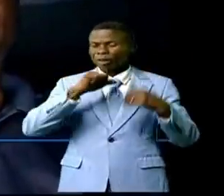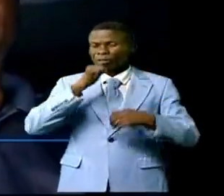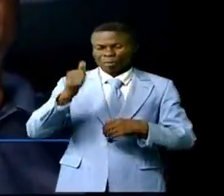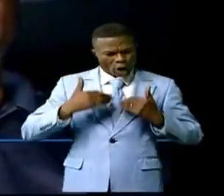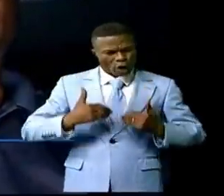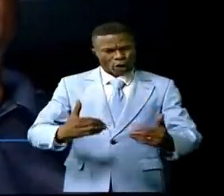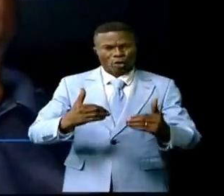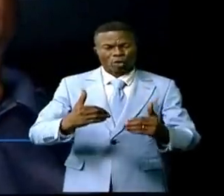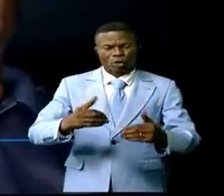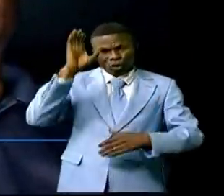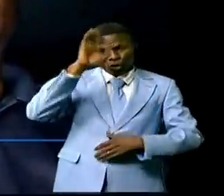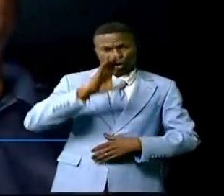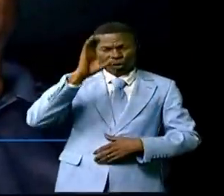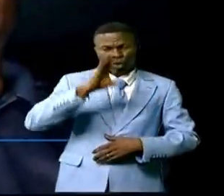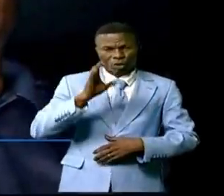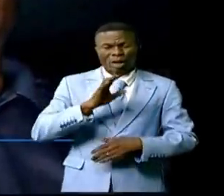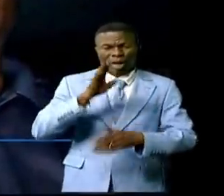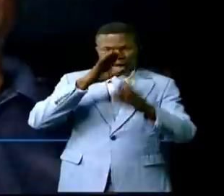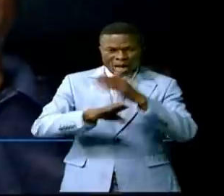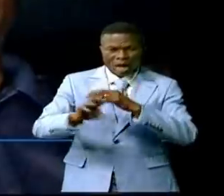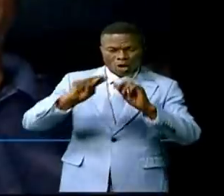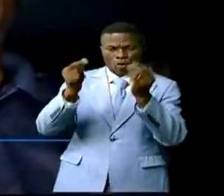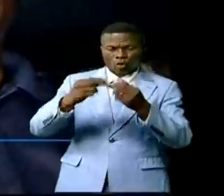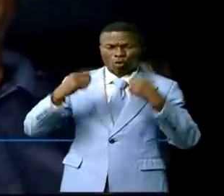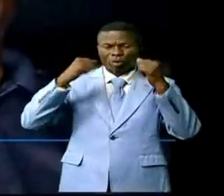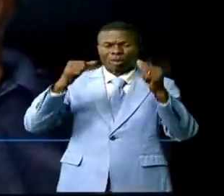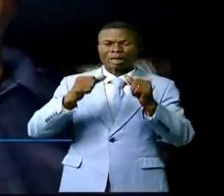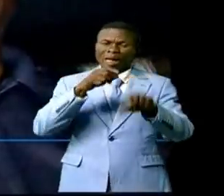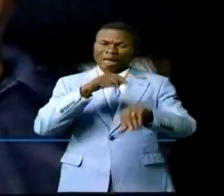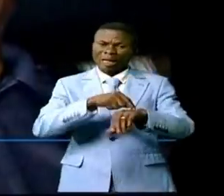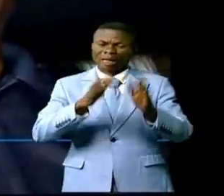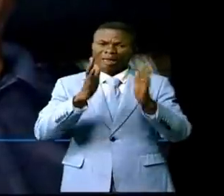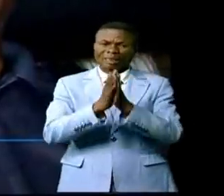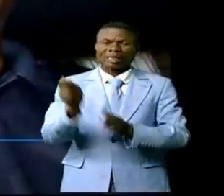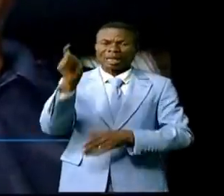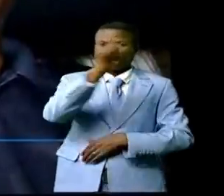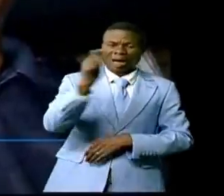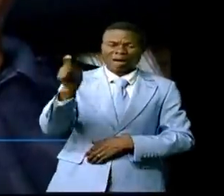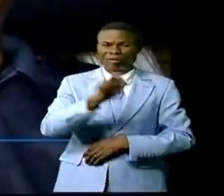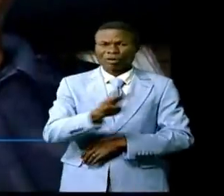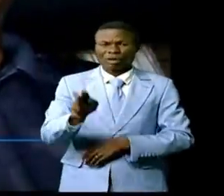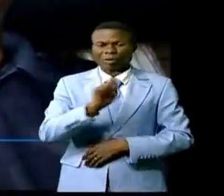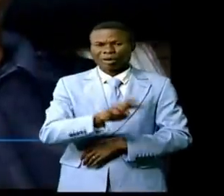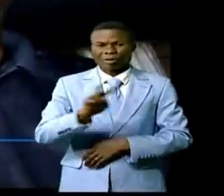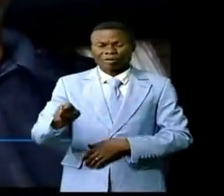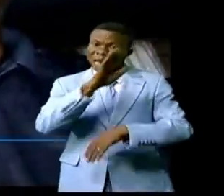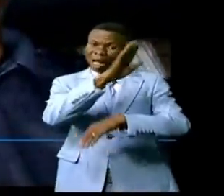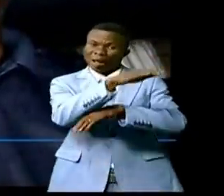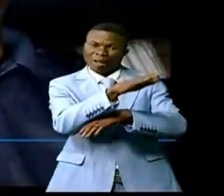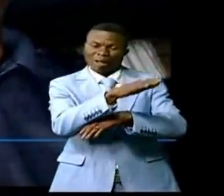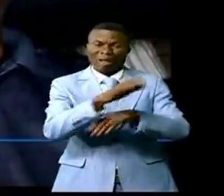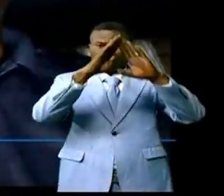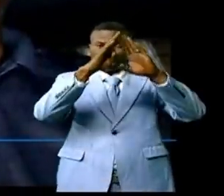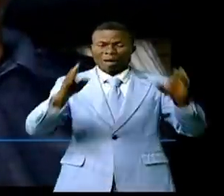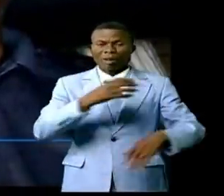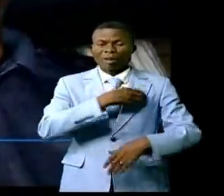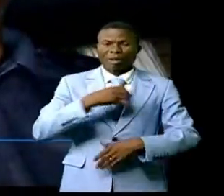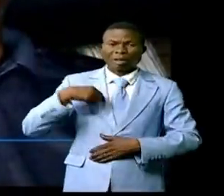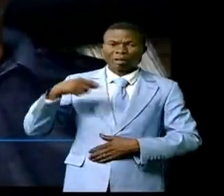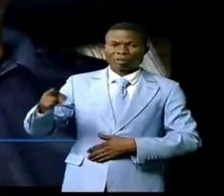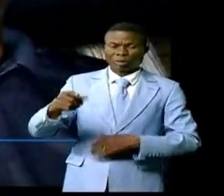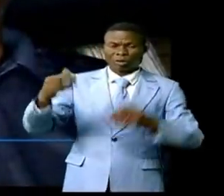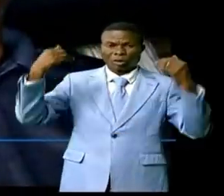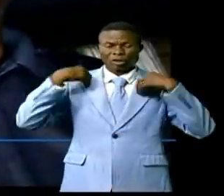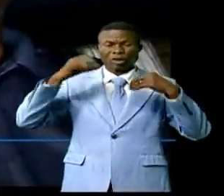bras. Sa milice s'est introduite à date du 10 avril 2022, vers les après-midi, dans la résidence d'Adam Lumbala, chef